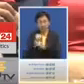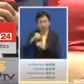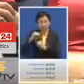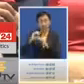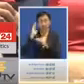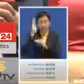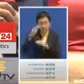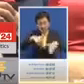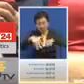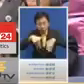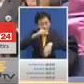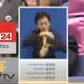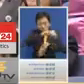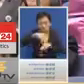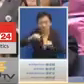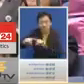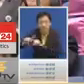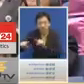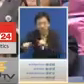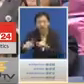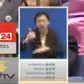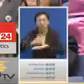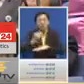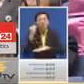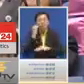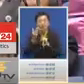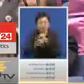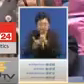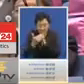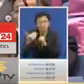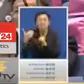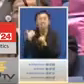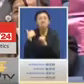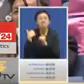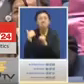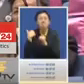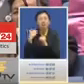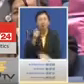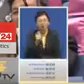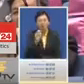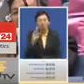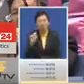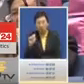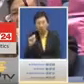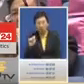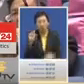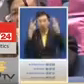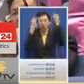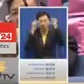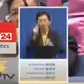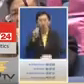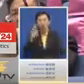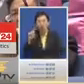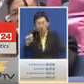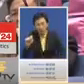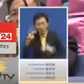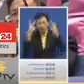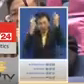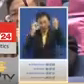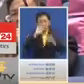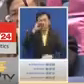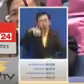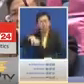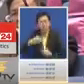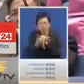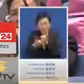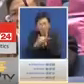ทุกชุมชนจะได้ผู้ใหญ่บ้านขี้ยาอบต.นายกอบต.นายกเทศมนตรีติด